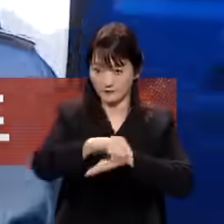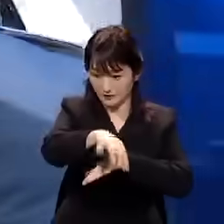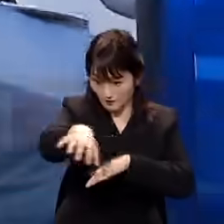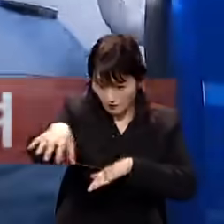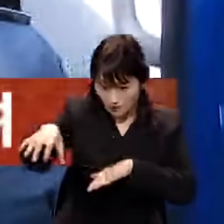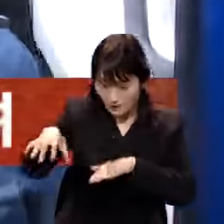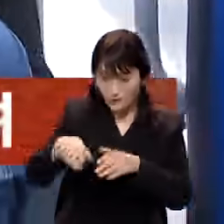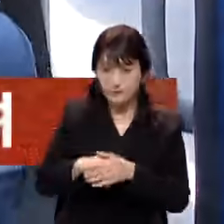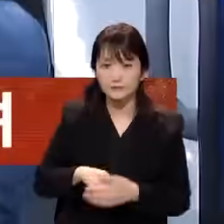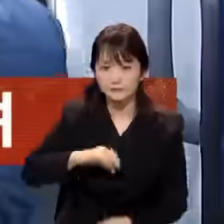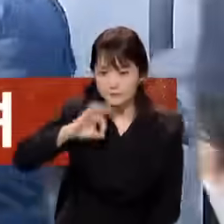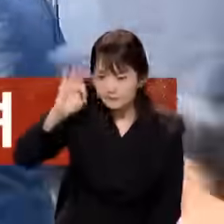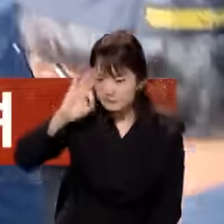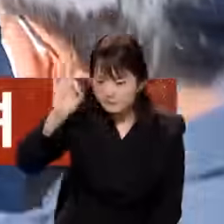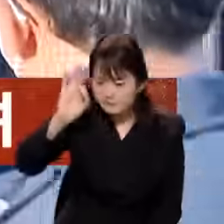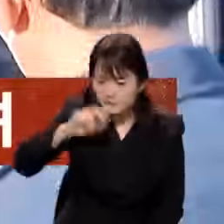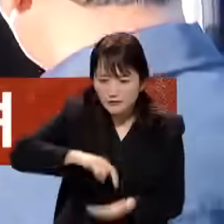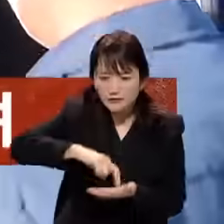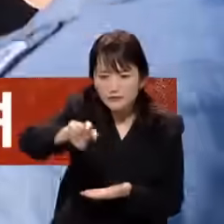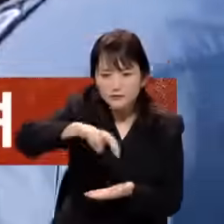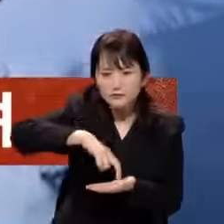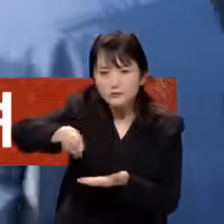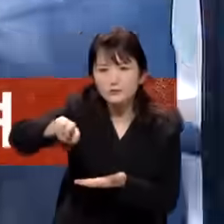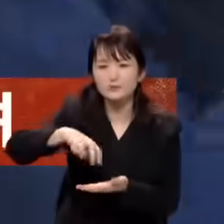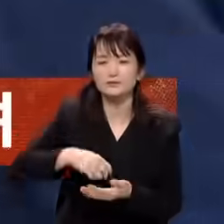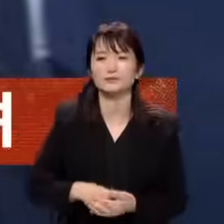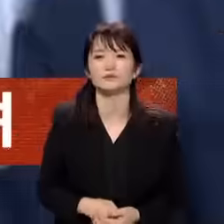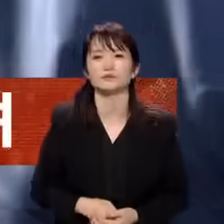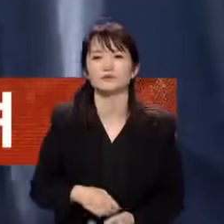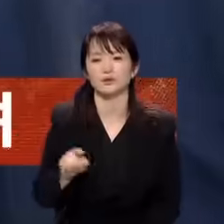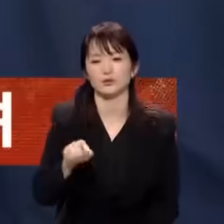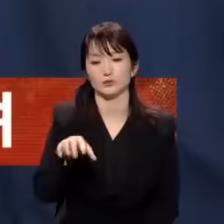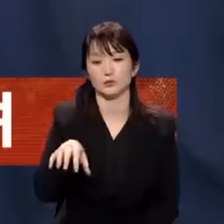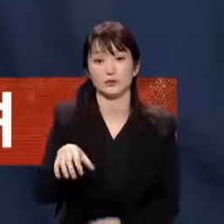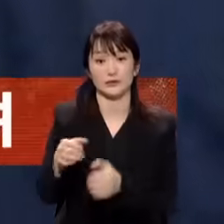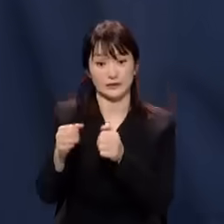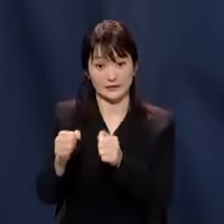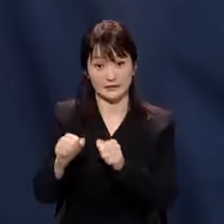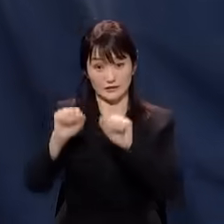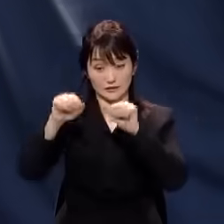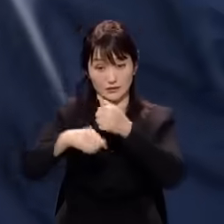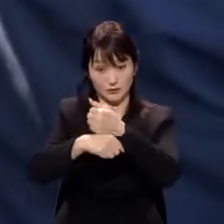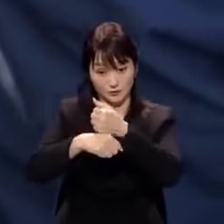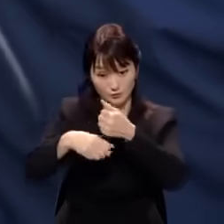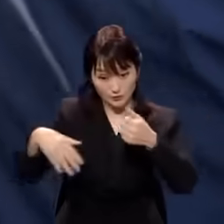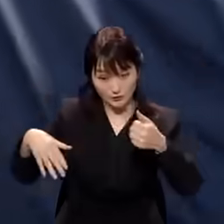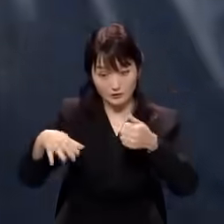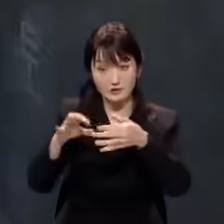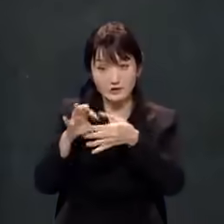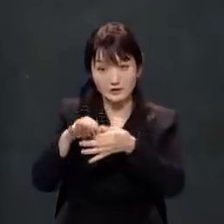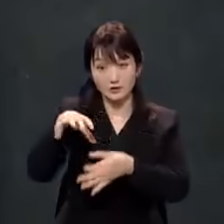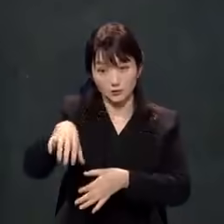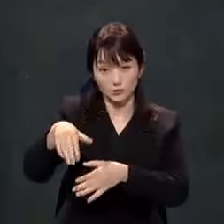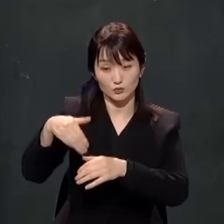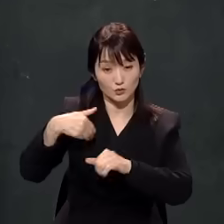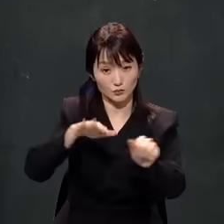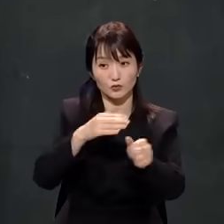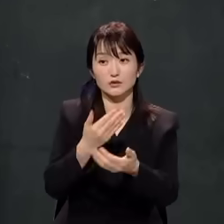또 하면서 메시지를 다시 보냅니다. 이번에는 어디에 있는 무슨 스포츠 게이트볼장으로 보내달라고 하면서 예약금도